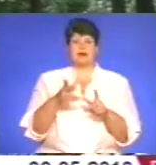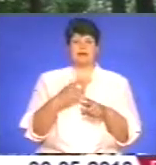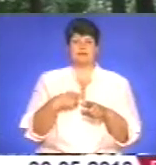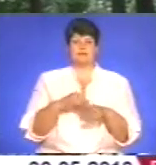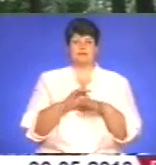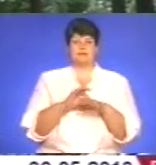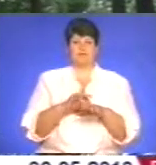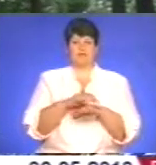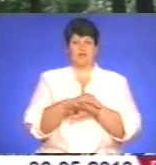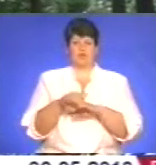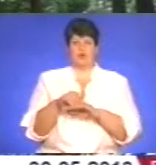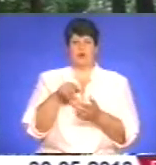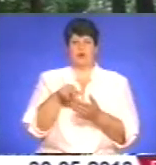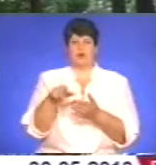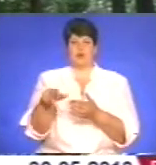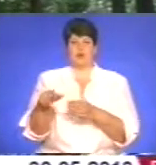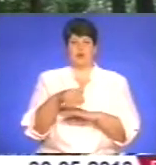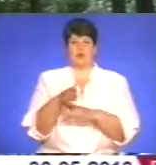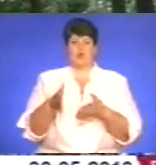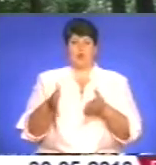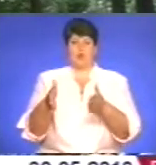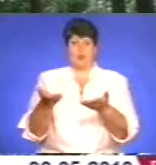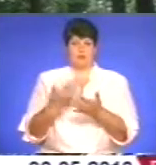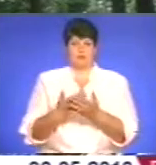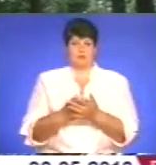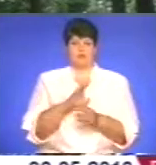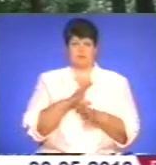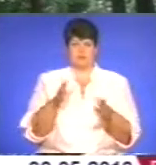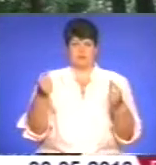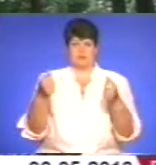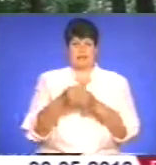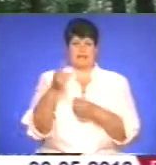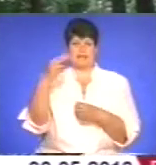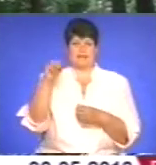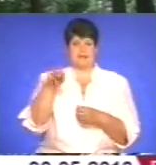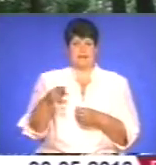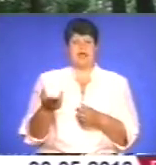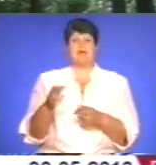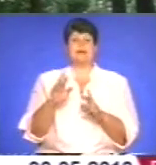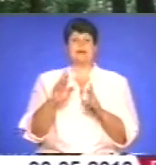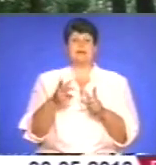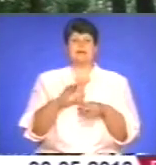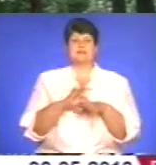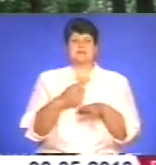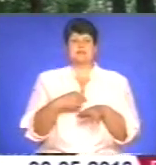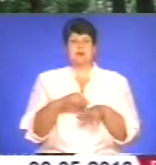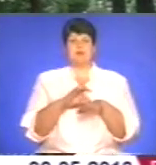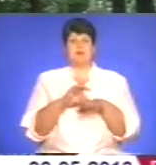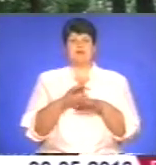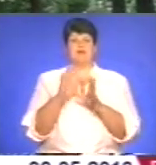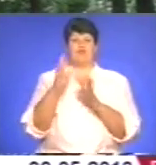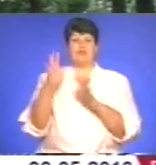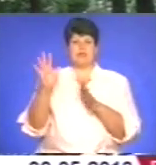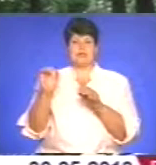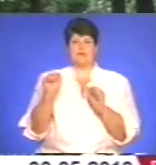на вулиці, переходячи дорогу, щоб діти не попали в дорожньо-транспортну пригоду, як поводитися в лісі, де можна зустріти